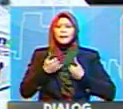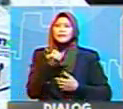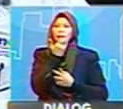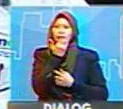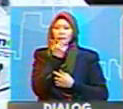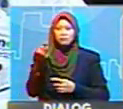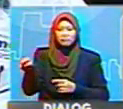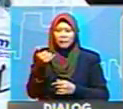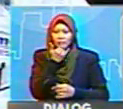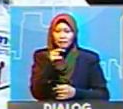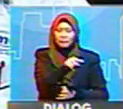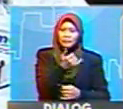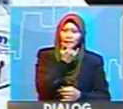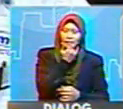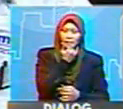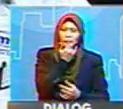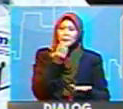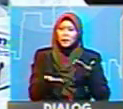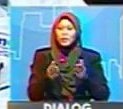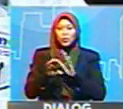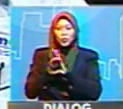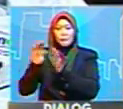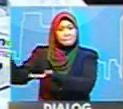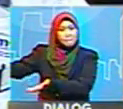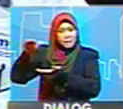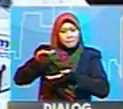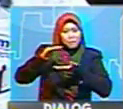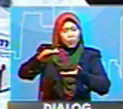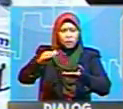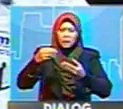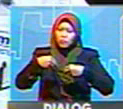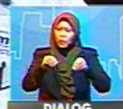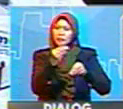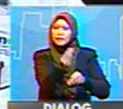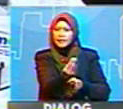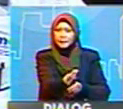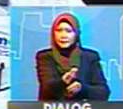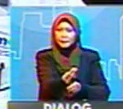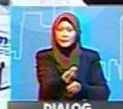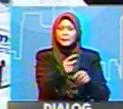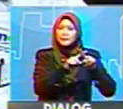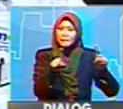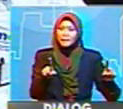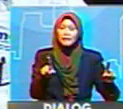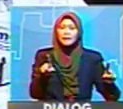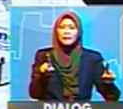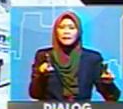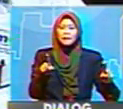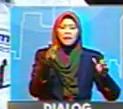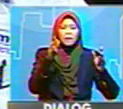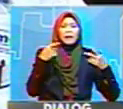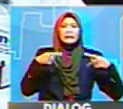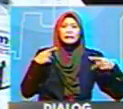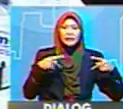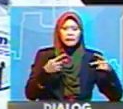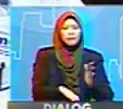di antara satu sama lain misalnya pemborong kata dia dah jual harga rendah tetapi peruncit